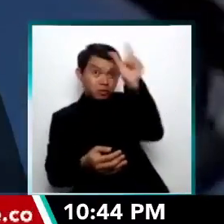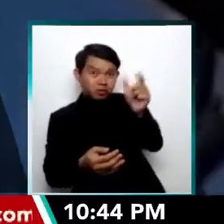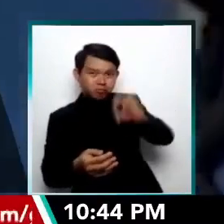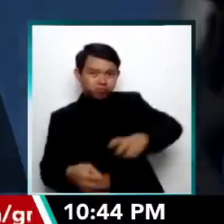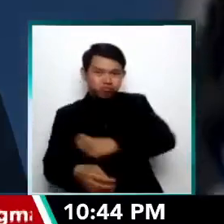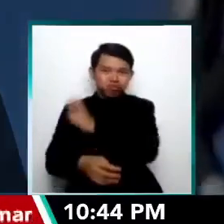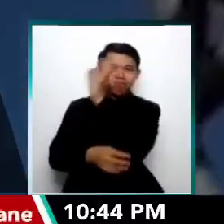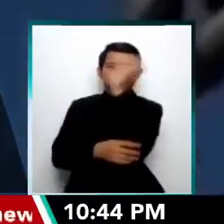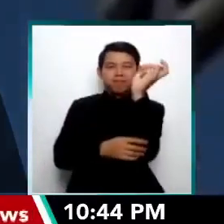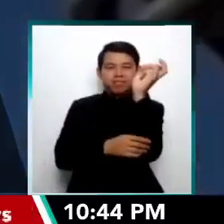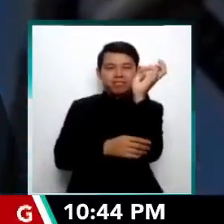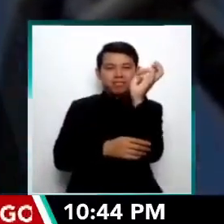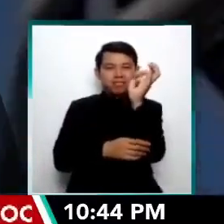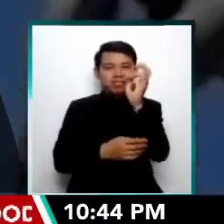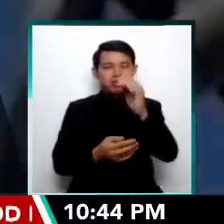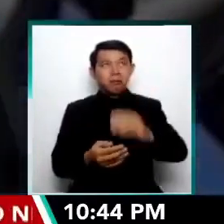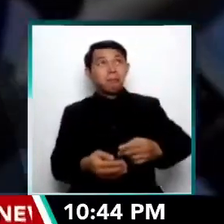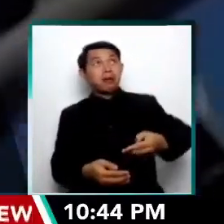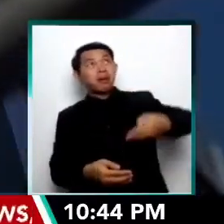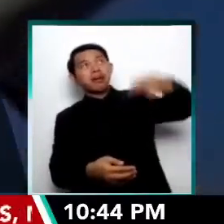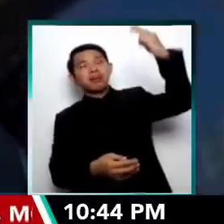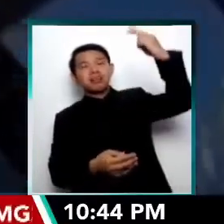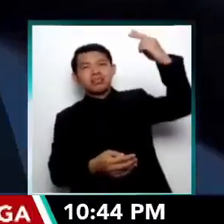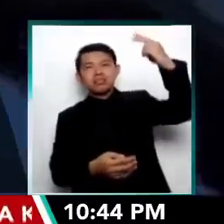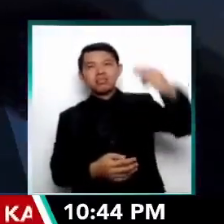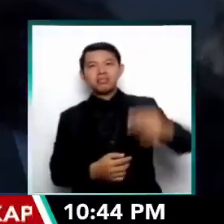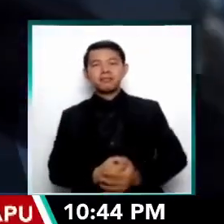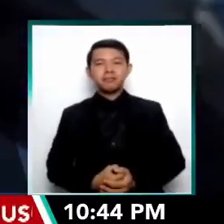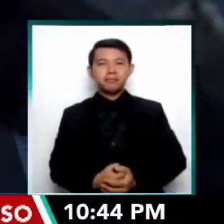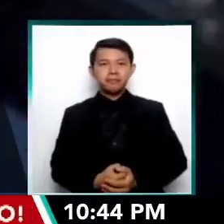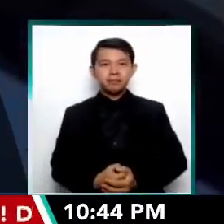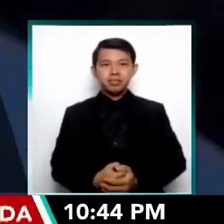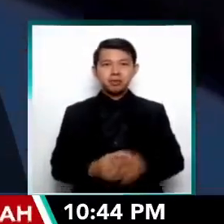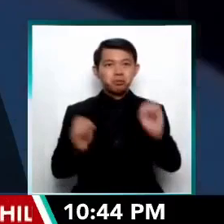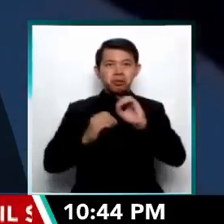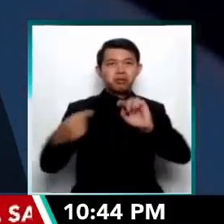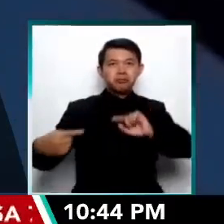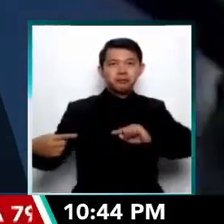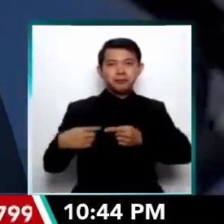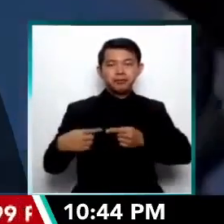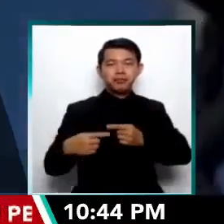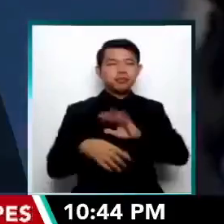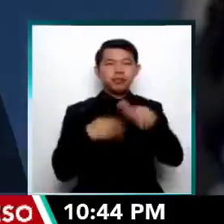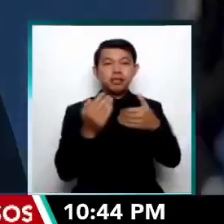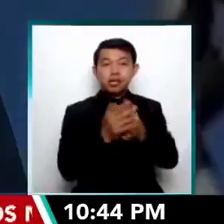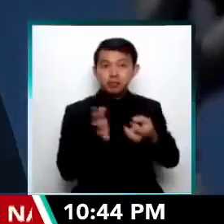46 meters ang taas. Wala namang nasaktan at ligtas na inaibaba ang mga sakay.